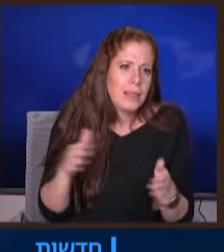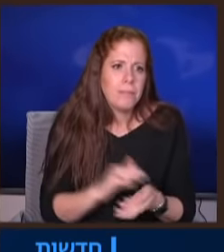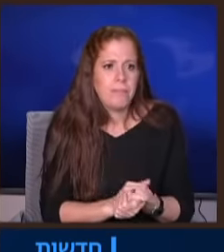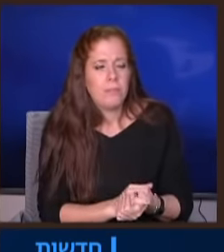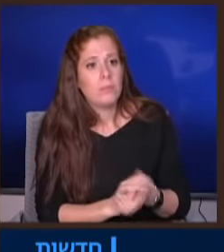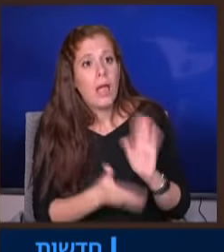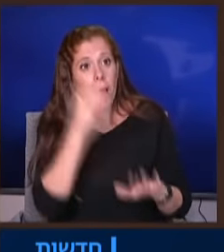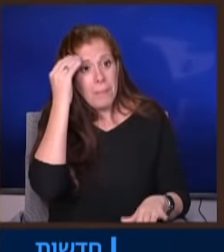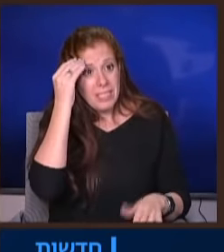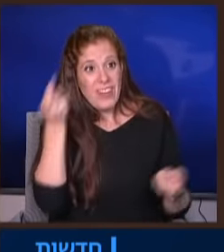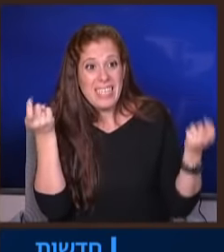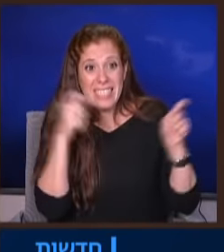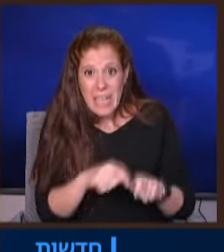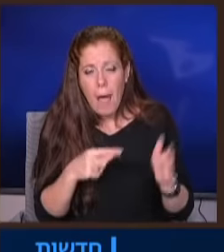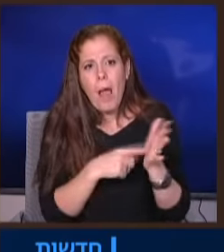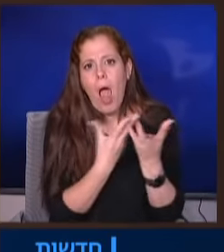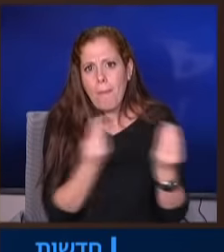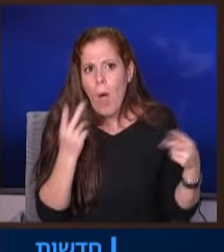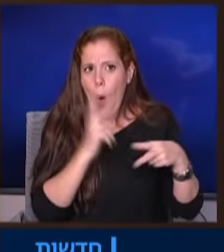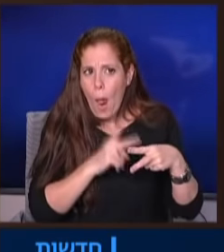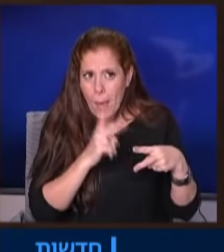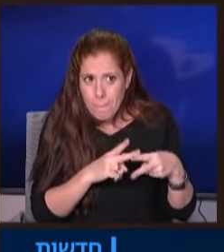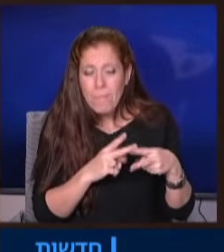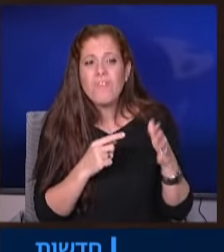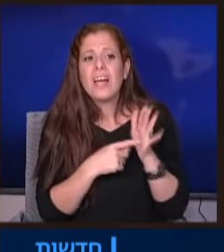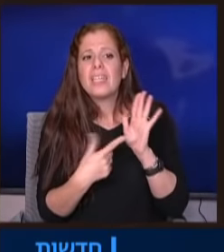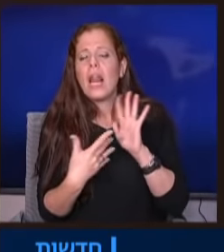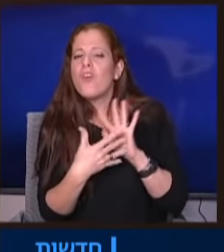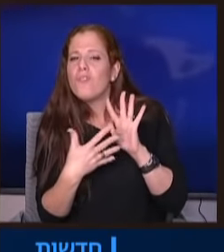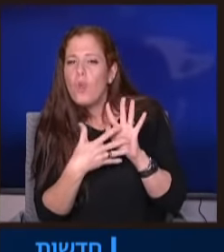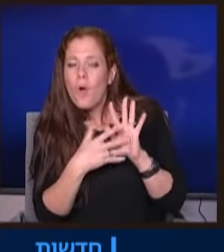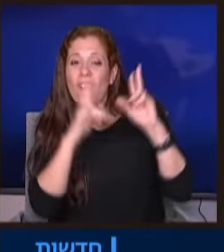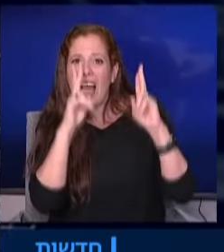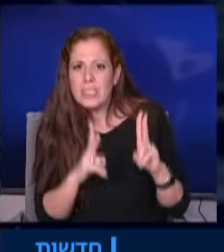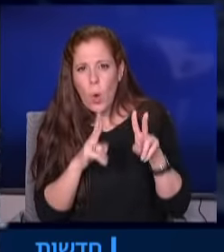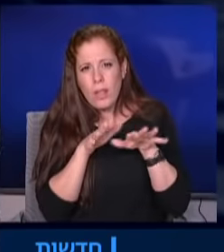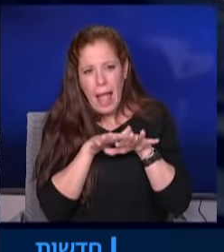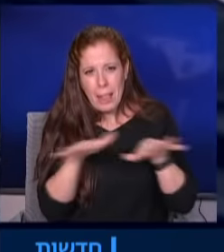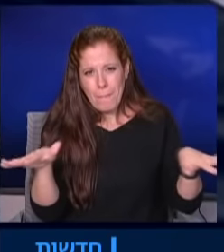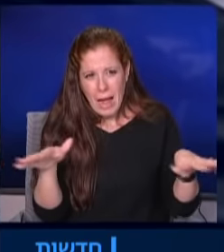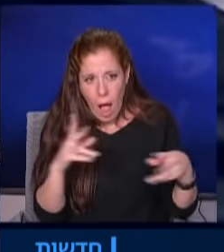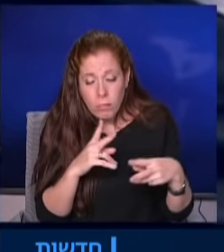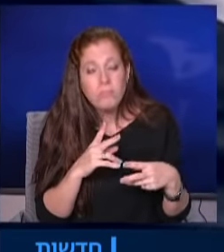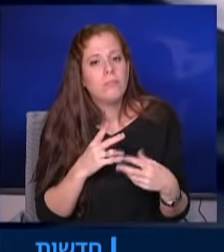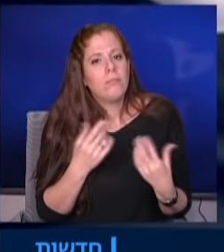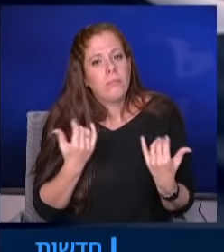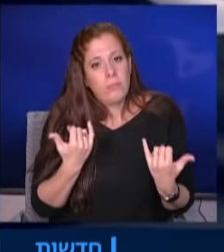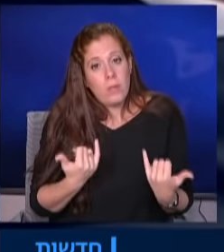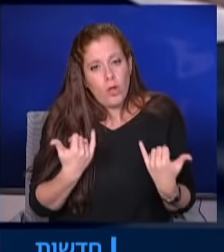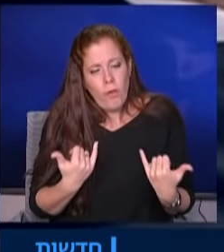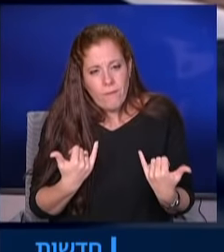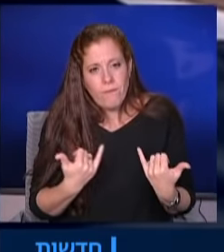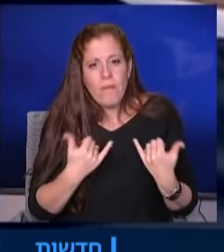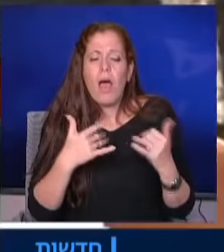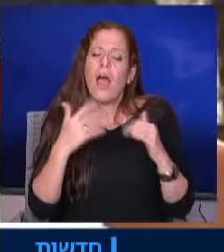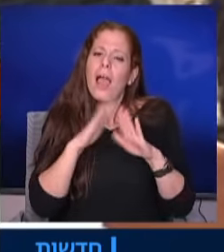בשל ריבוי במקרה התחלואה, ובכדי לבחון ולקטוע את שרשרת ההדבקה. בימים אלו מבצעים התלמידים